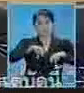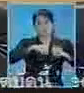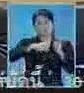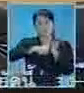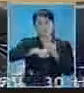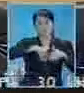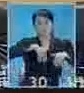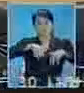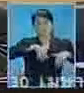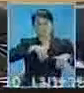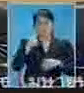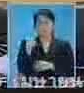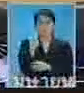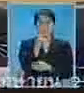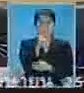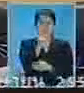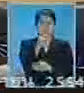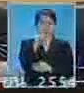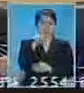ที่